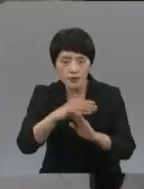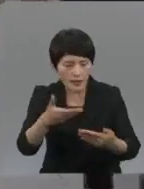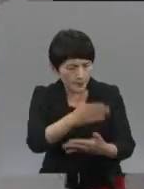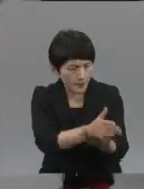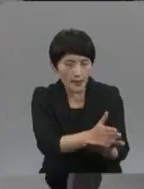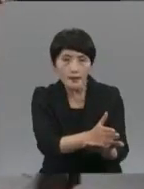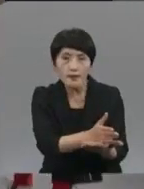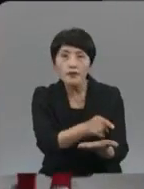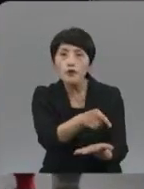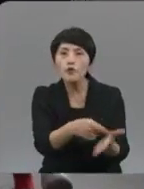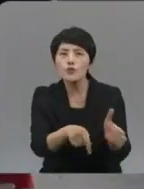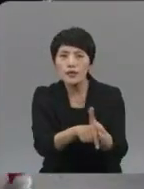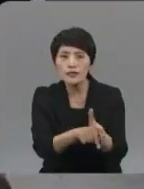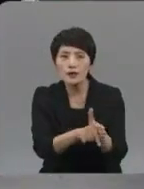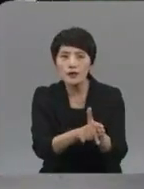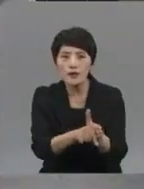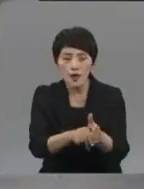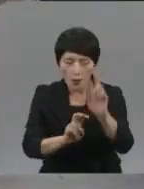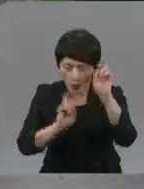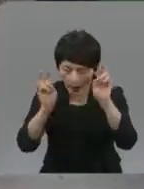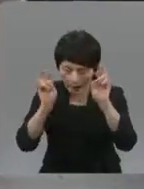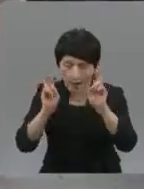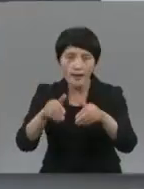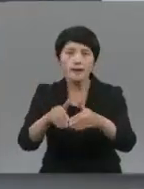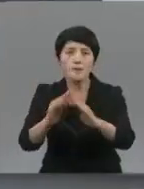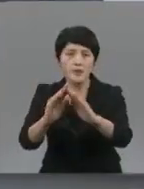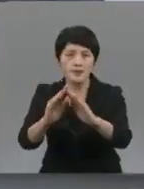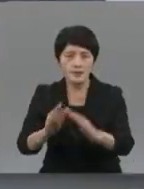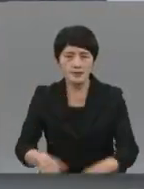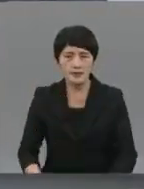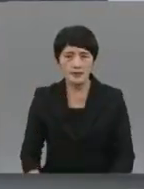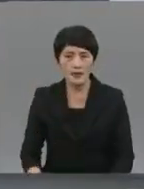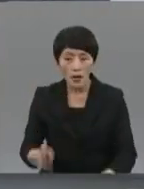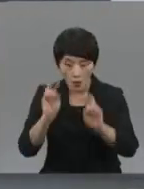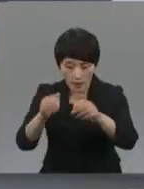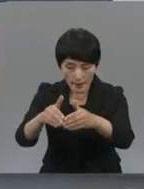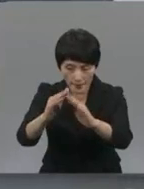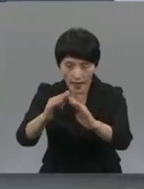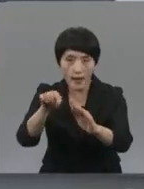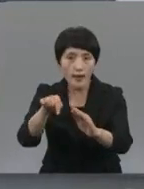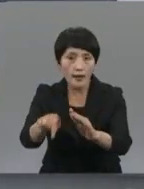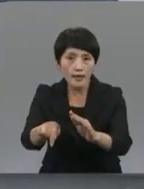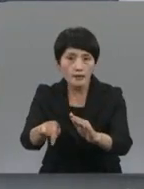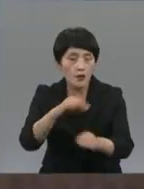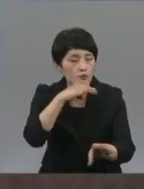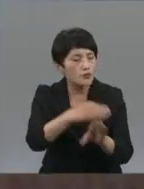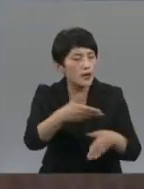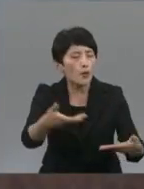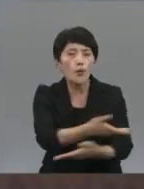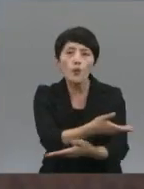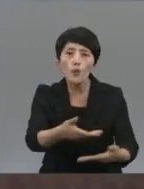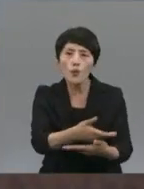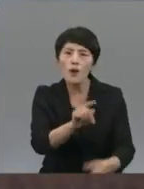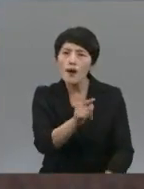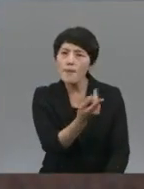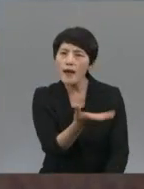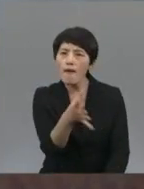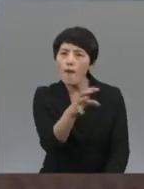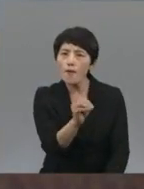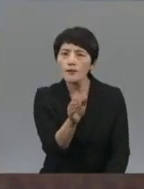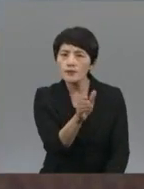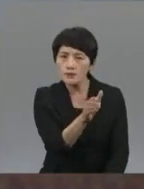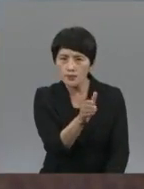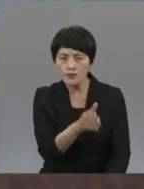人徐明以及二人持有投资的两家公司被纳入名单。崔天坤在韩国涉嫌金融犯